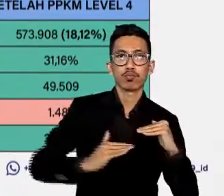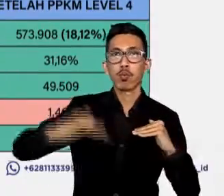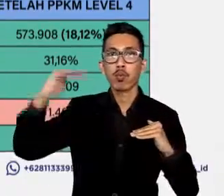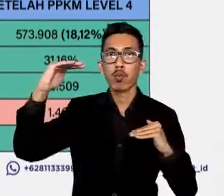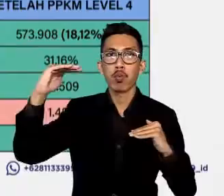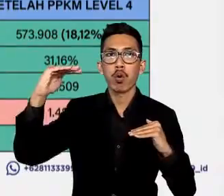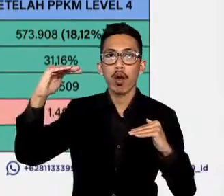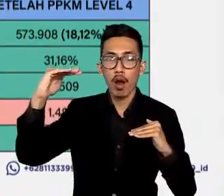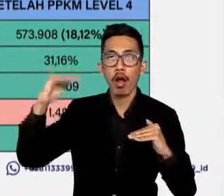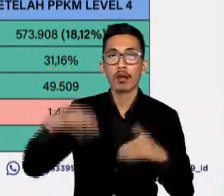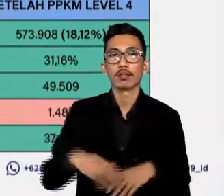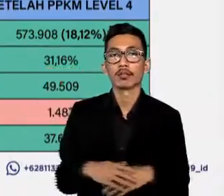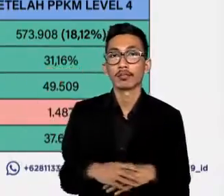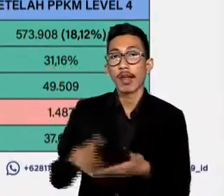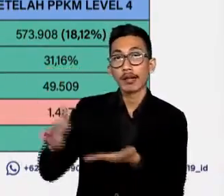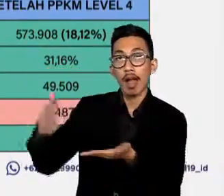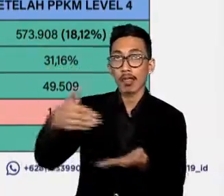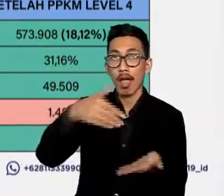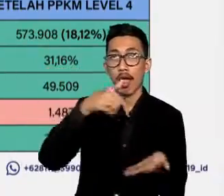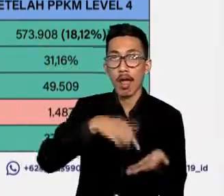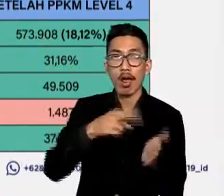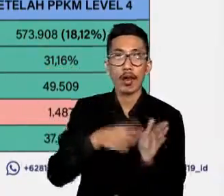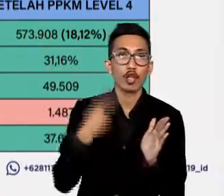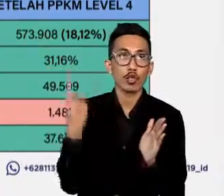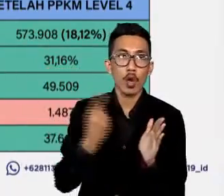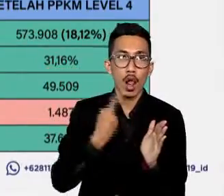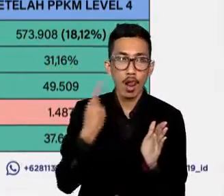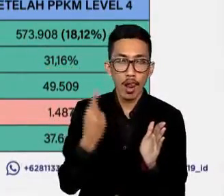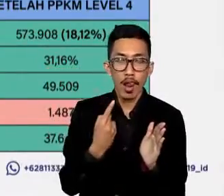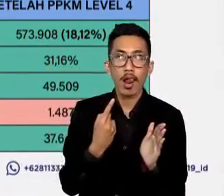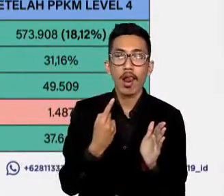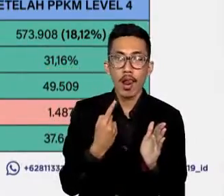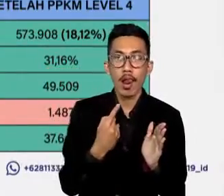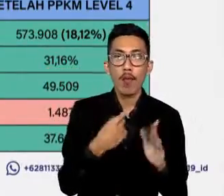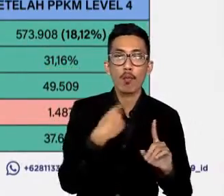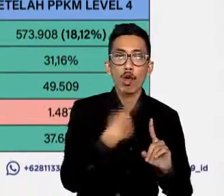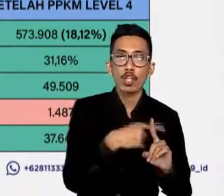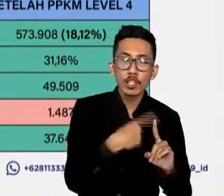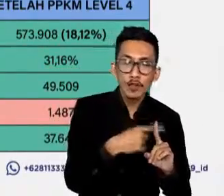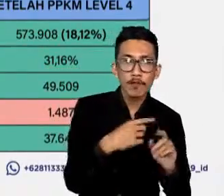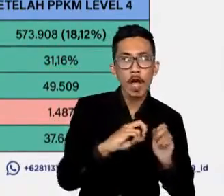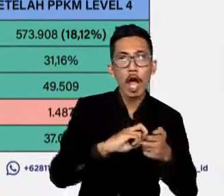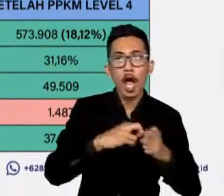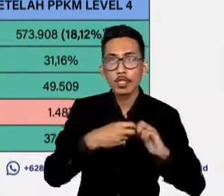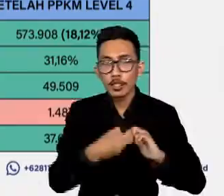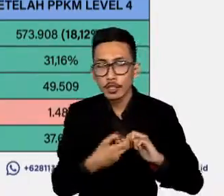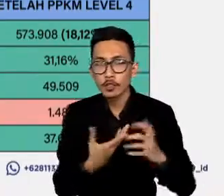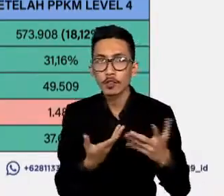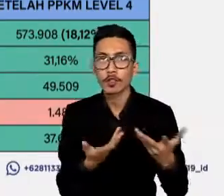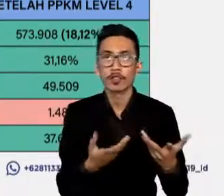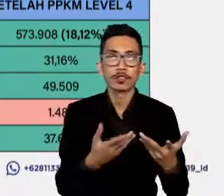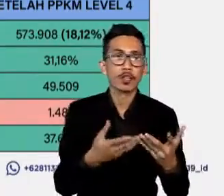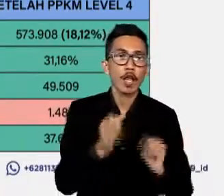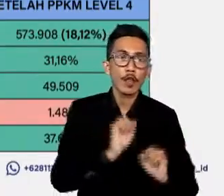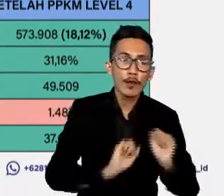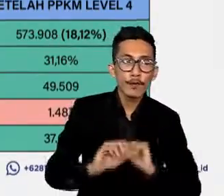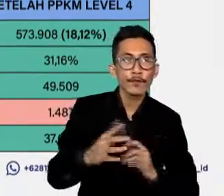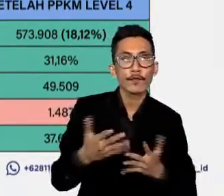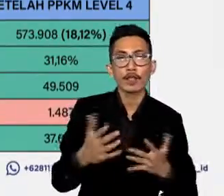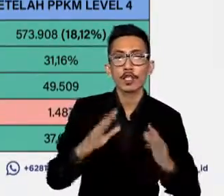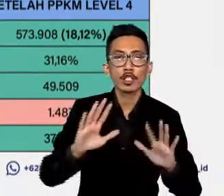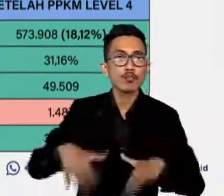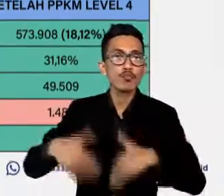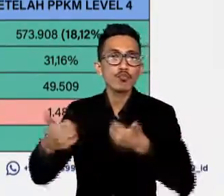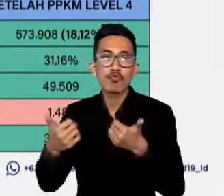dilihat pada tingkat nasional baik kasus aktif positif feathered kasus harian dan kesembuhan